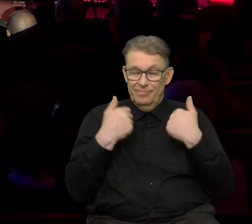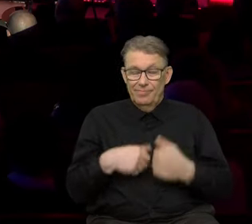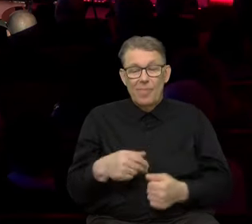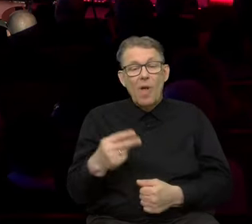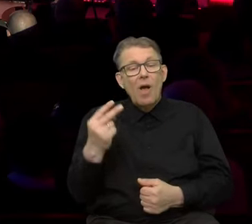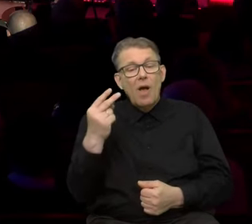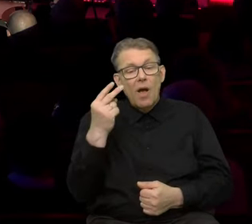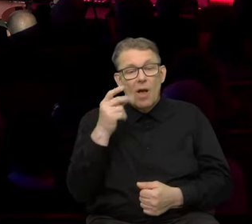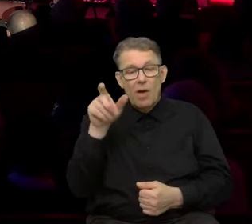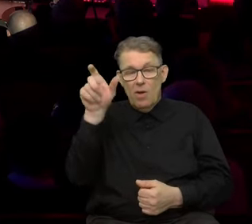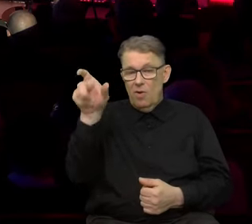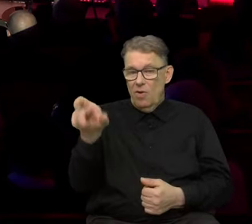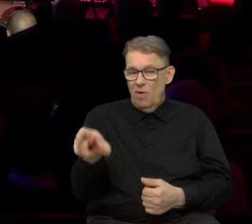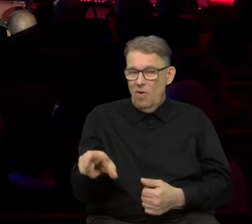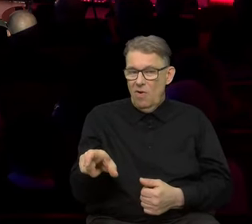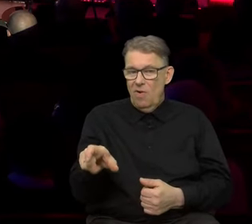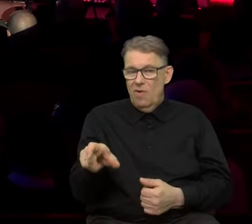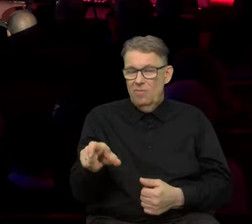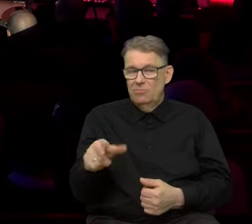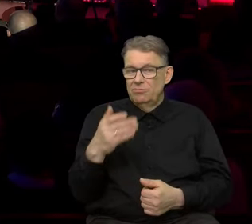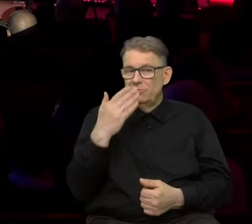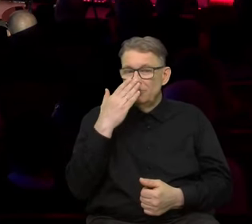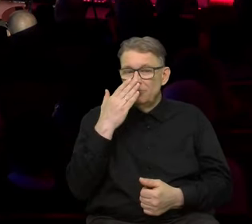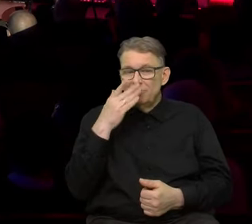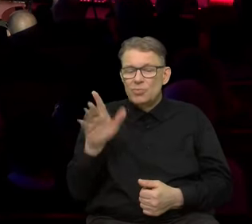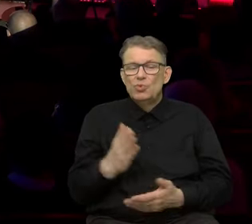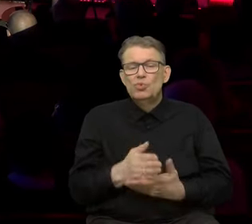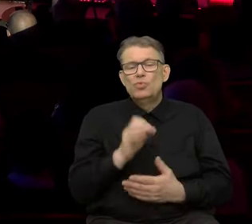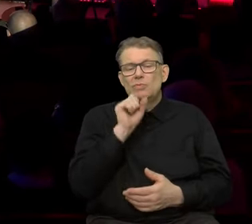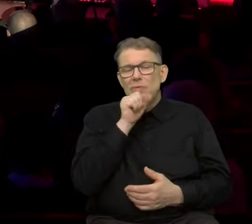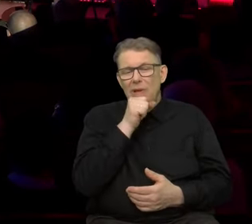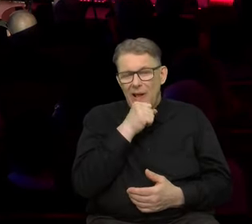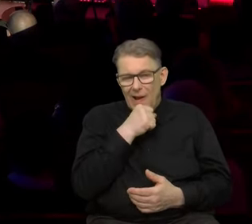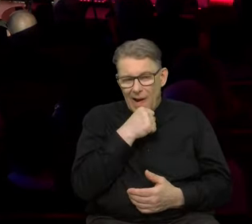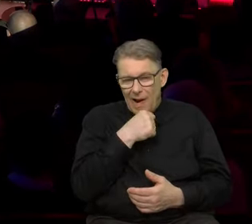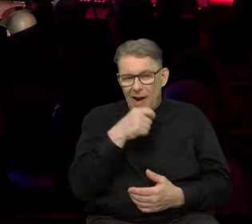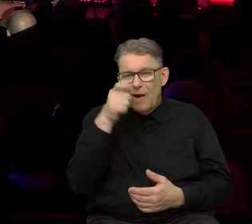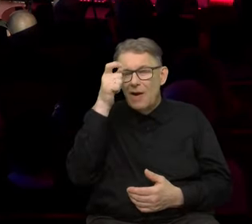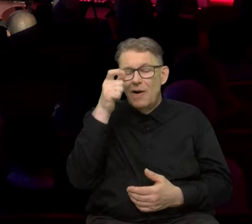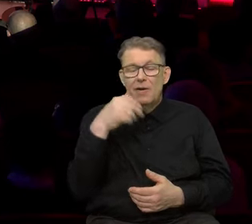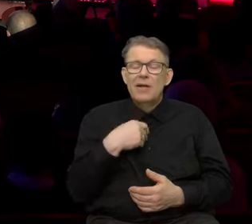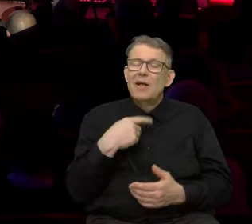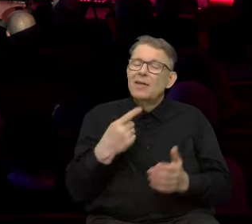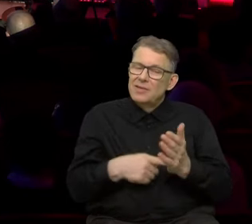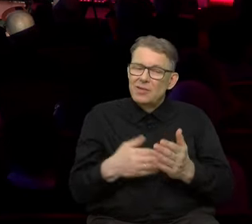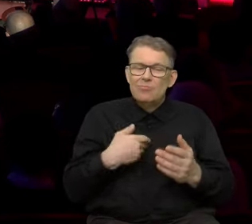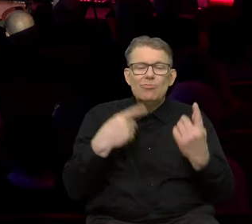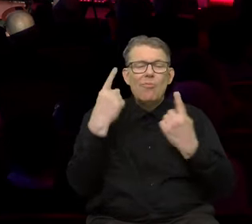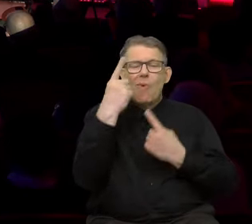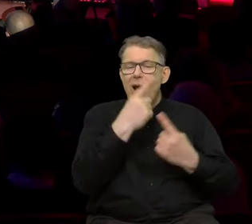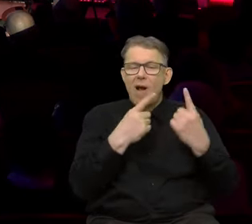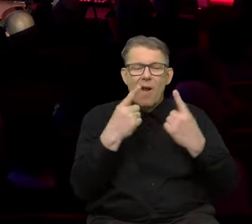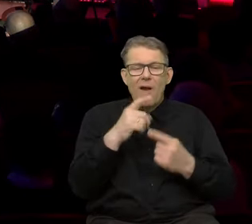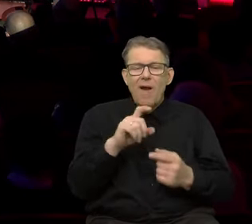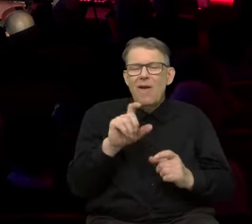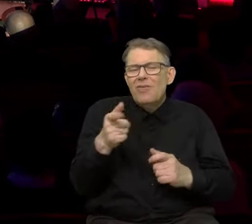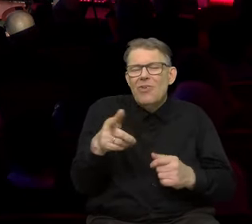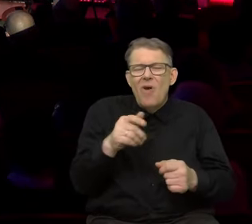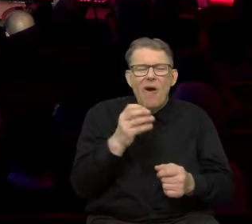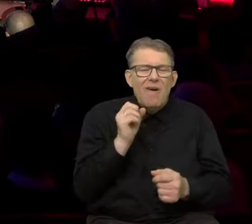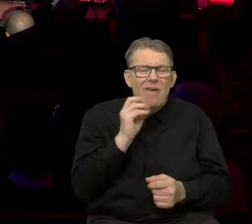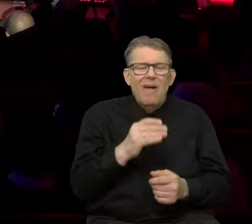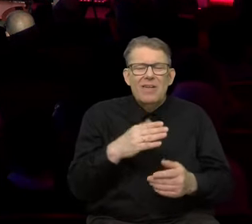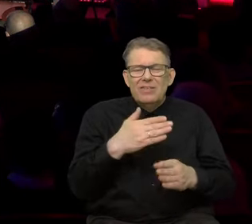postrzegałam ojca Michała jakoś takiego staruszeczka, staruszka. I myślę sobie często, co ten ojciec tak